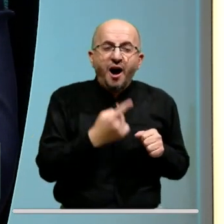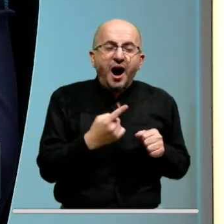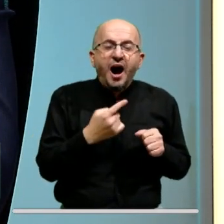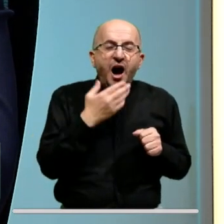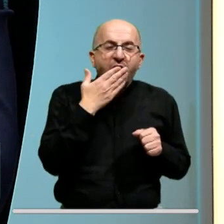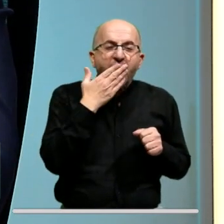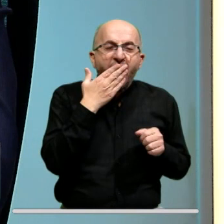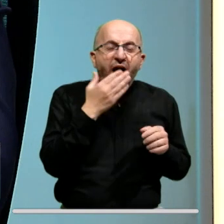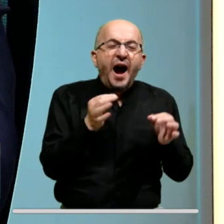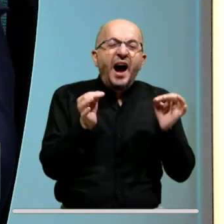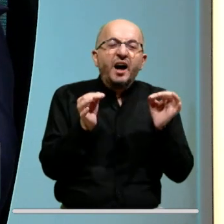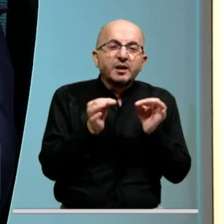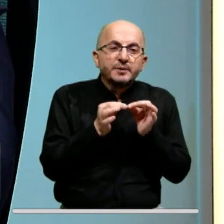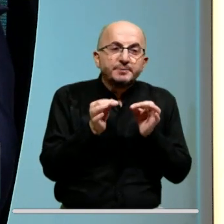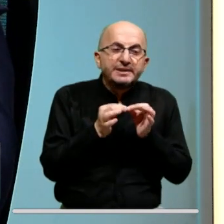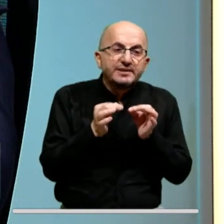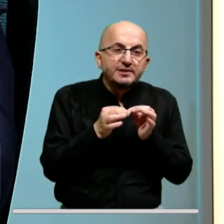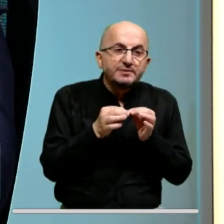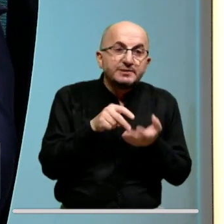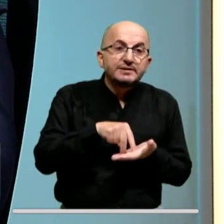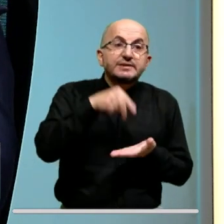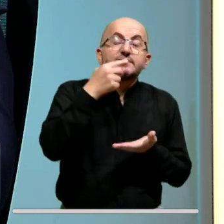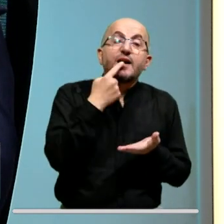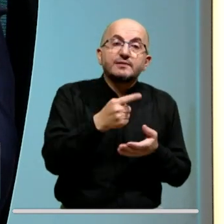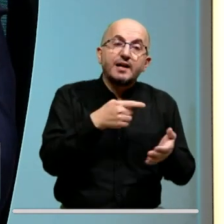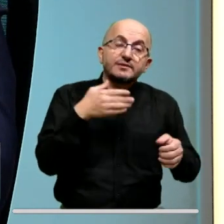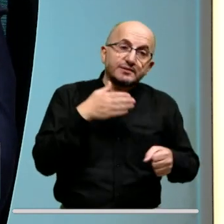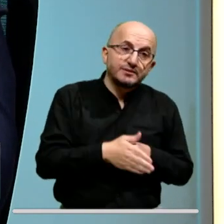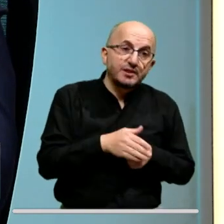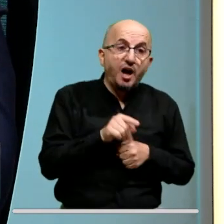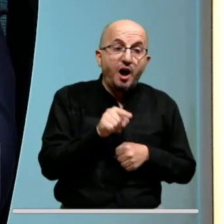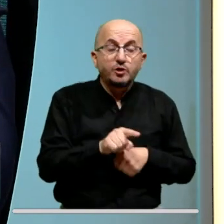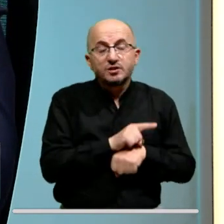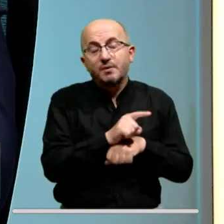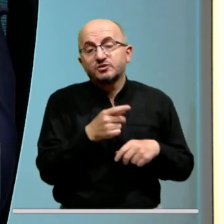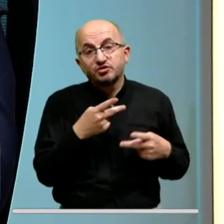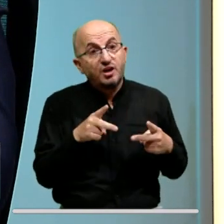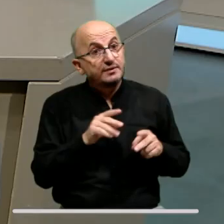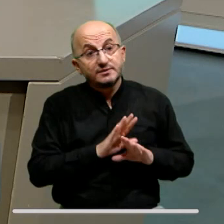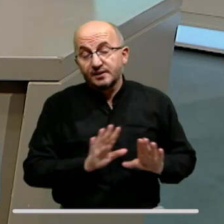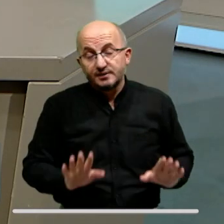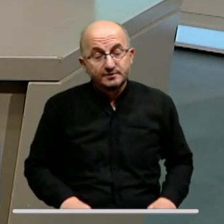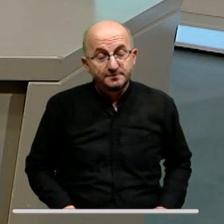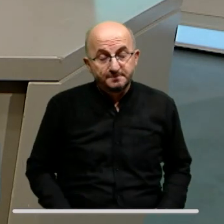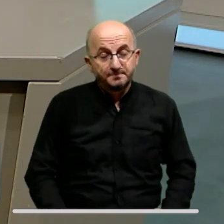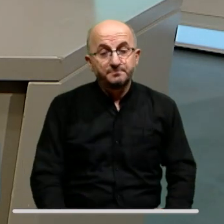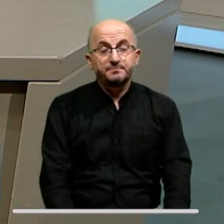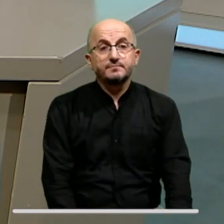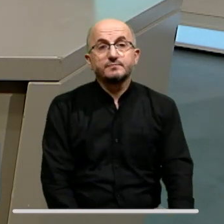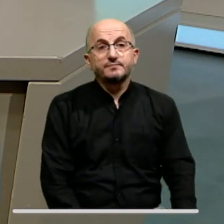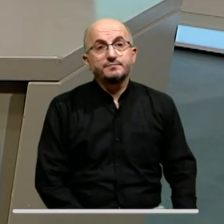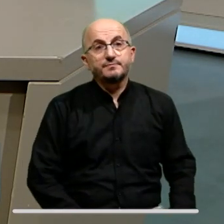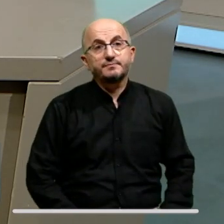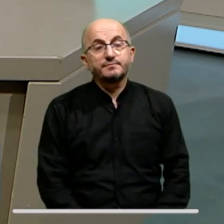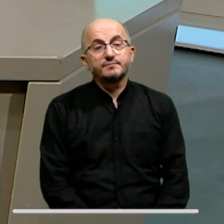mesela Bismi İsa, İsa'nın adıyla kesiyorum derse o zaman caiz değildir. Ama onu da bilemez ki hocam. Yani demez zaten.